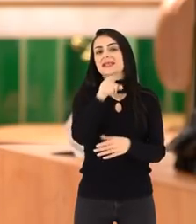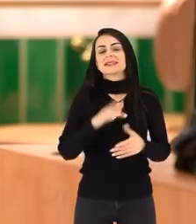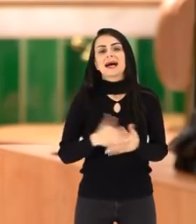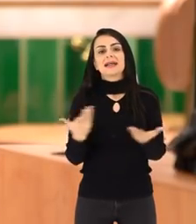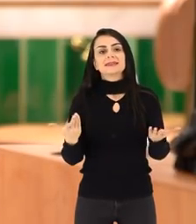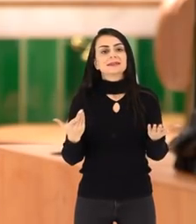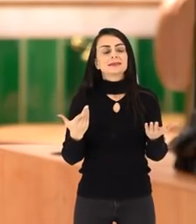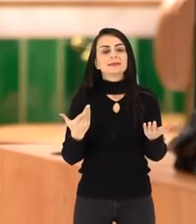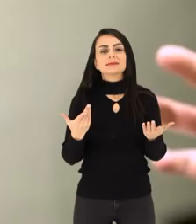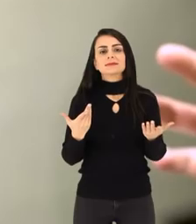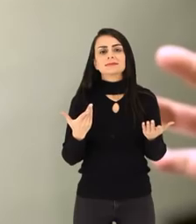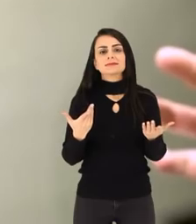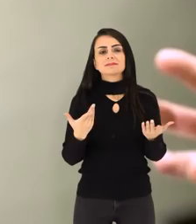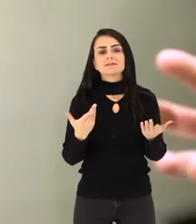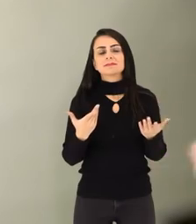mesela oraya da mı...